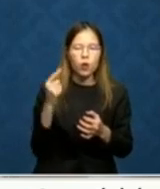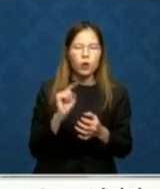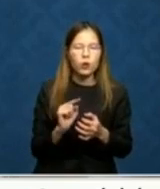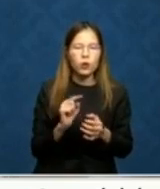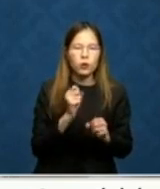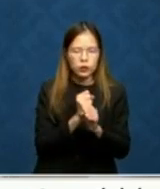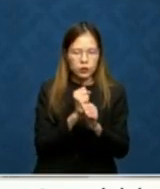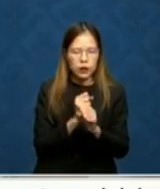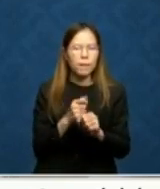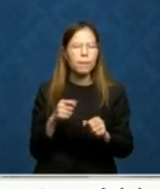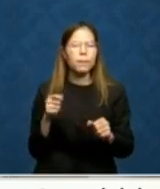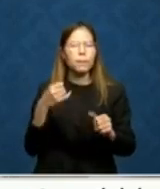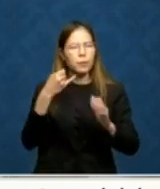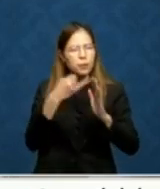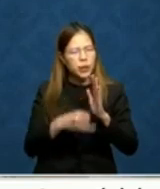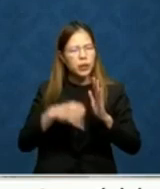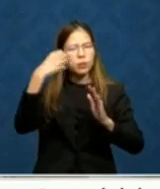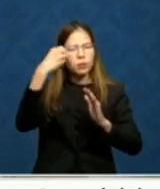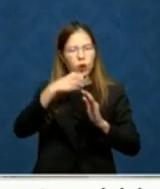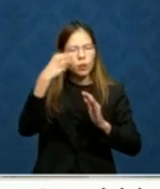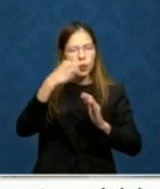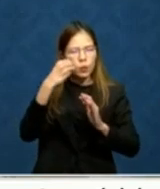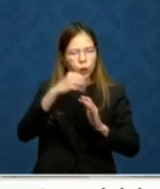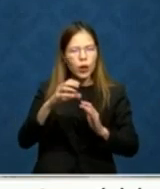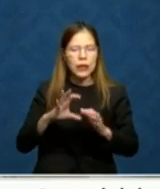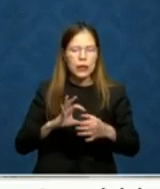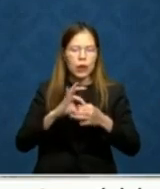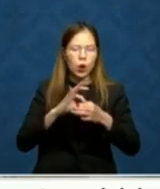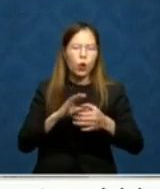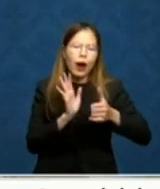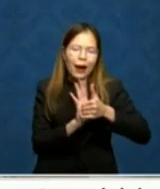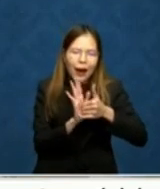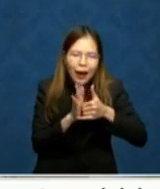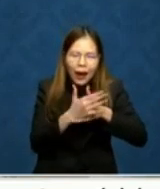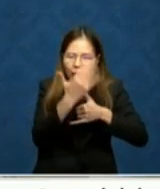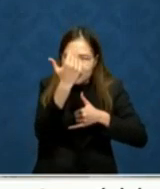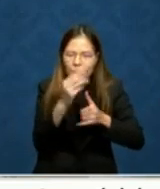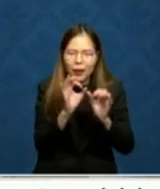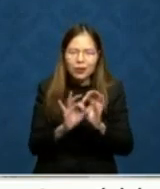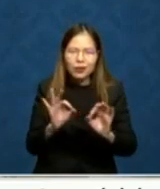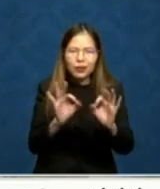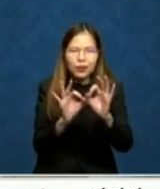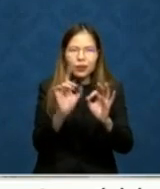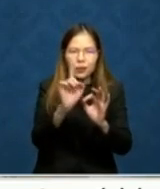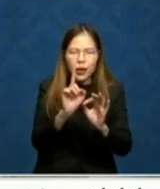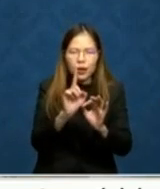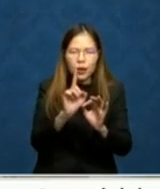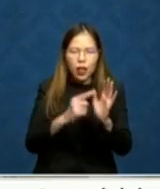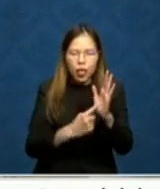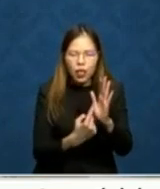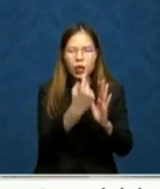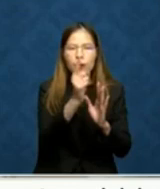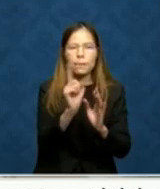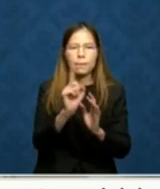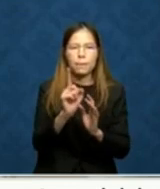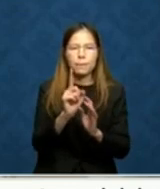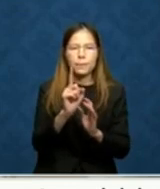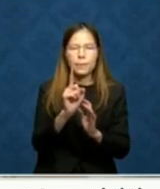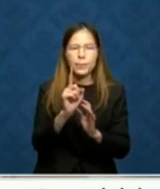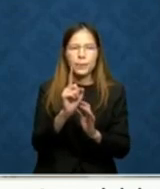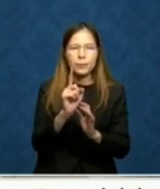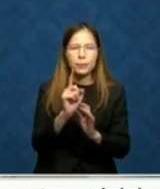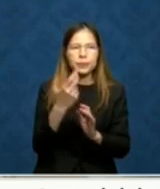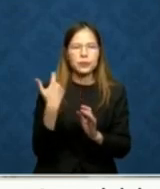ำพูดกันคุยกันเรื่องการคุกคามทางเพศค่ะเพราะทำไมถึงพูดกันประเด็นนี้เพราะว่าจุดเริ่มต้นของการคุกคามทางเพศไม่ใช่